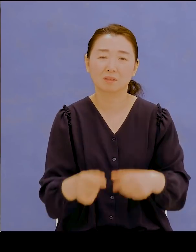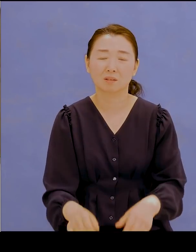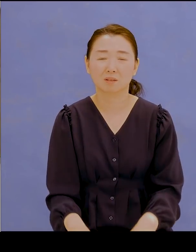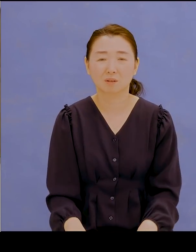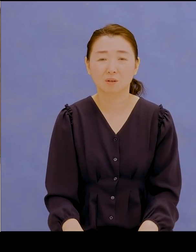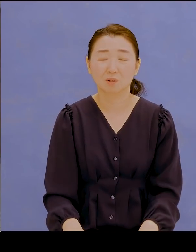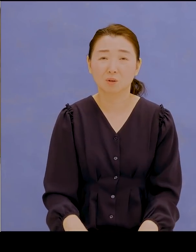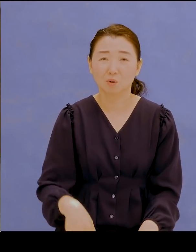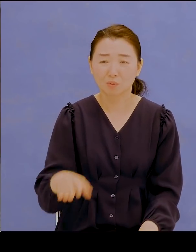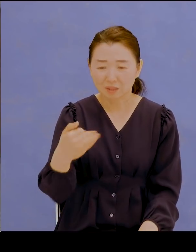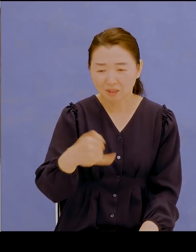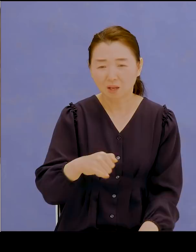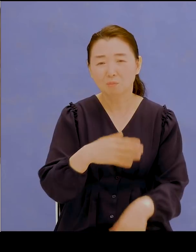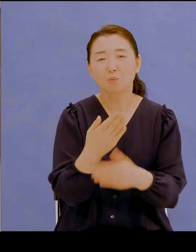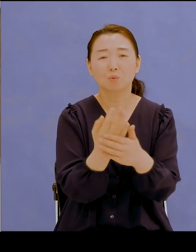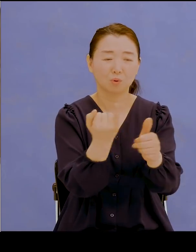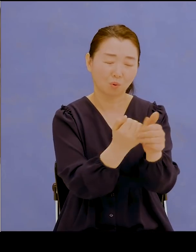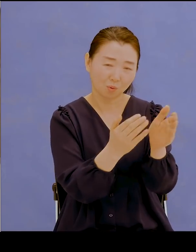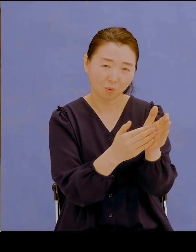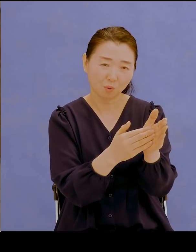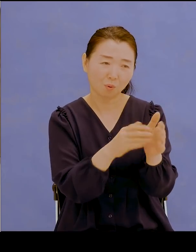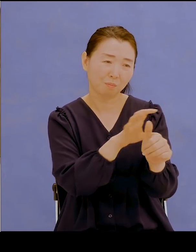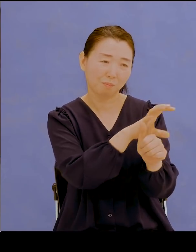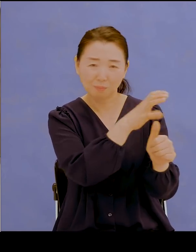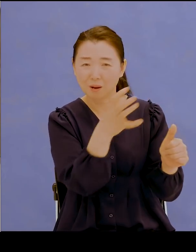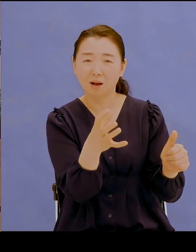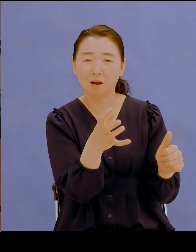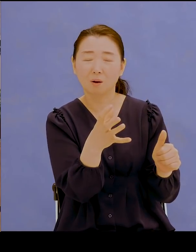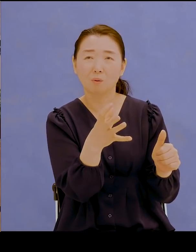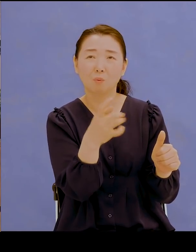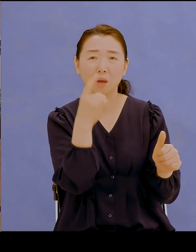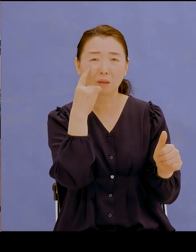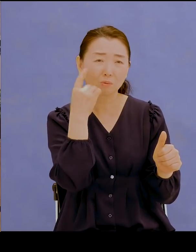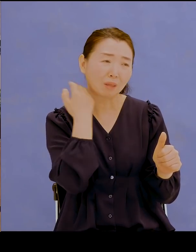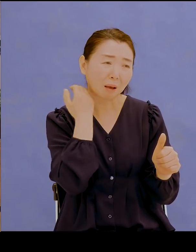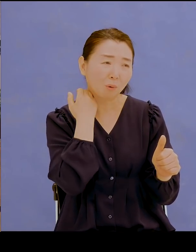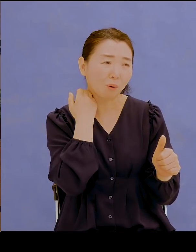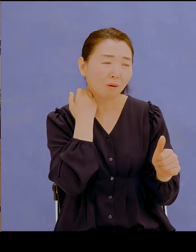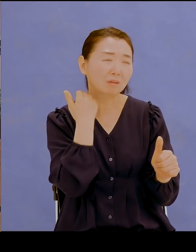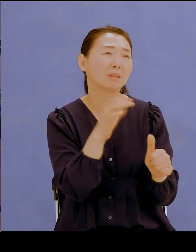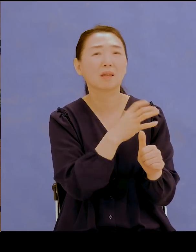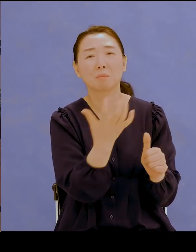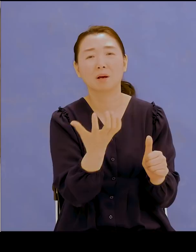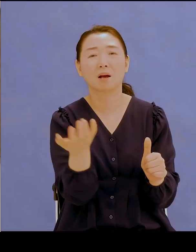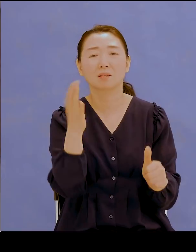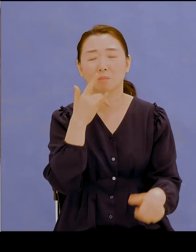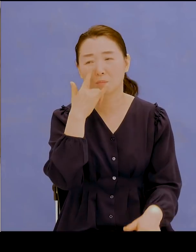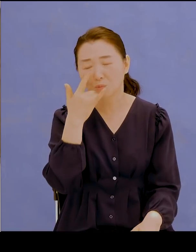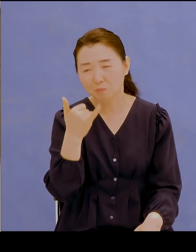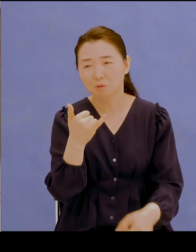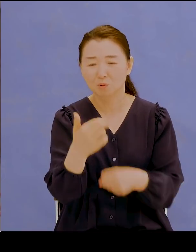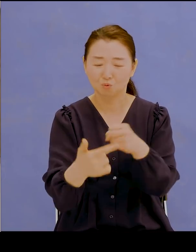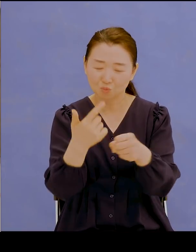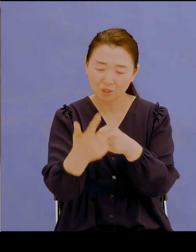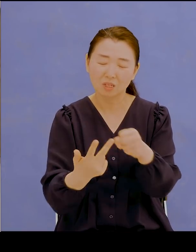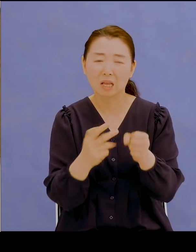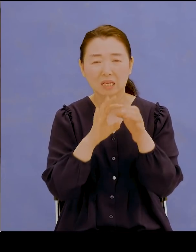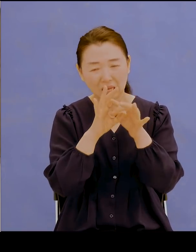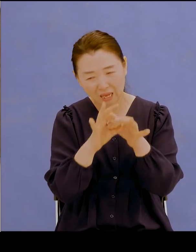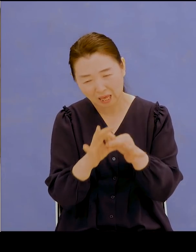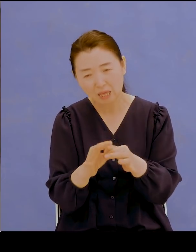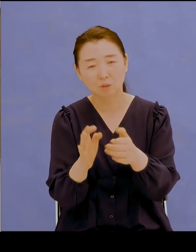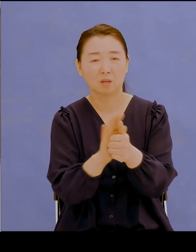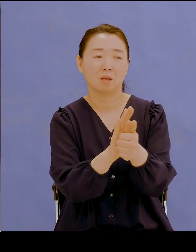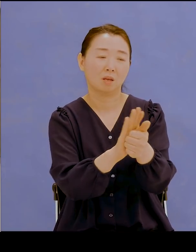이제 시집을 갔으니까 네. 거기서 이제 벗어났다고 하면 그러니까 눈에 안 보이면 저희도 그렇죠. 잠깐 있잖아요. 근데 그렇죠. 부모님은 그거를 몇 년을